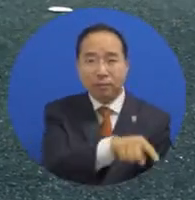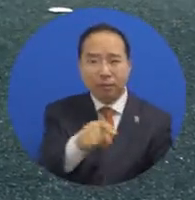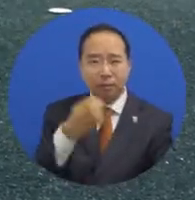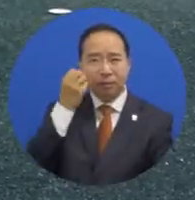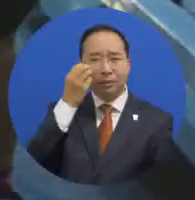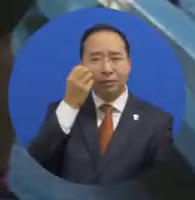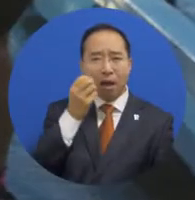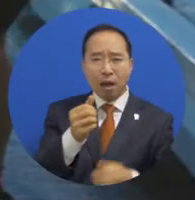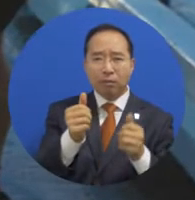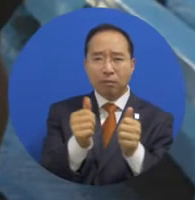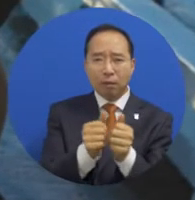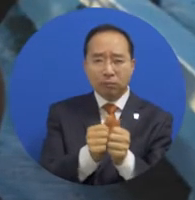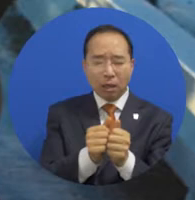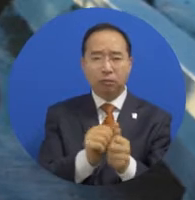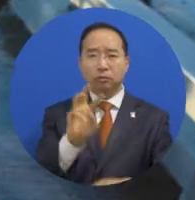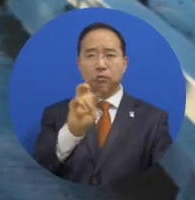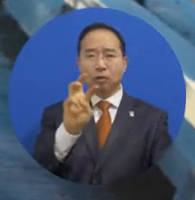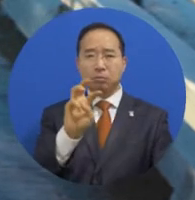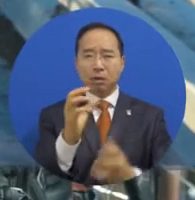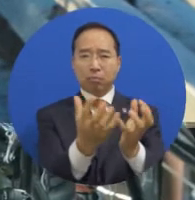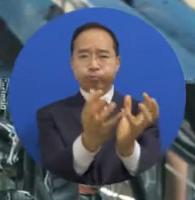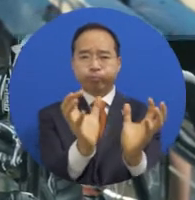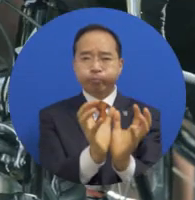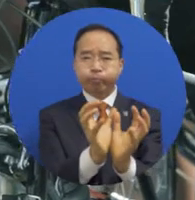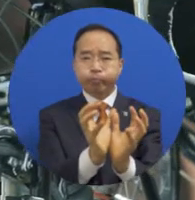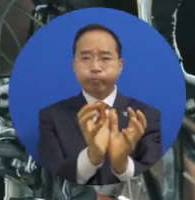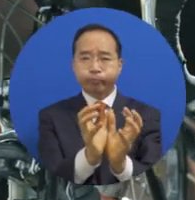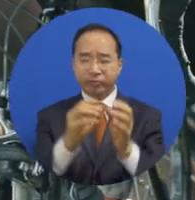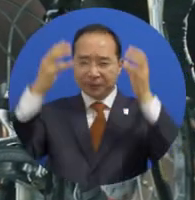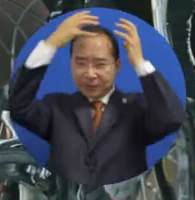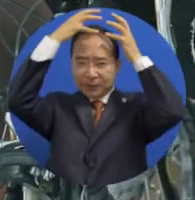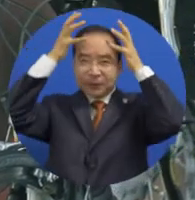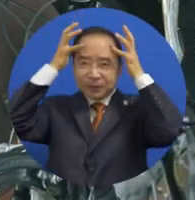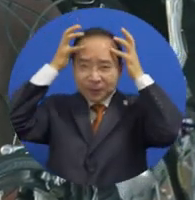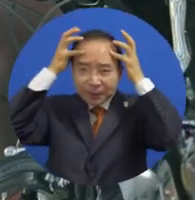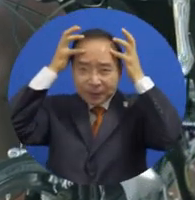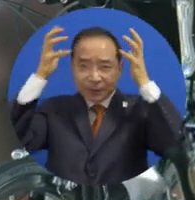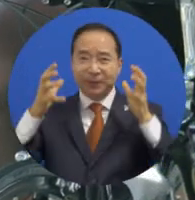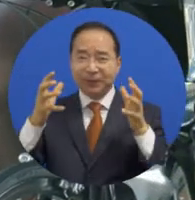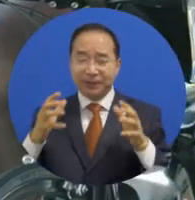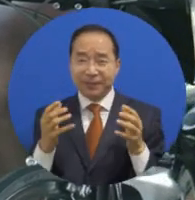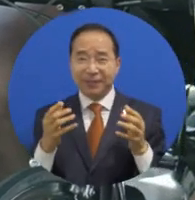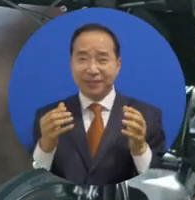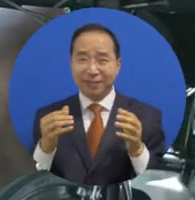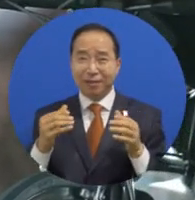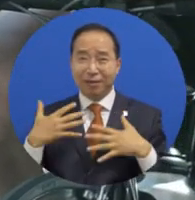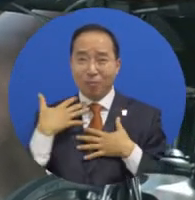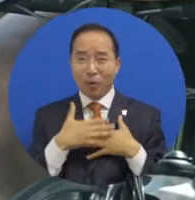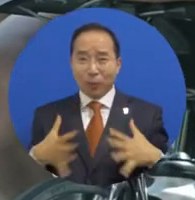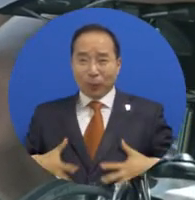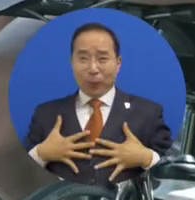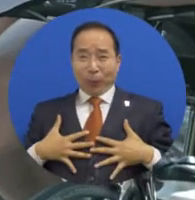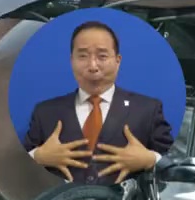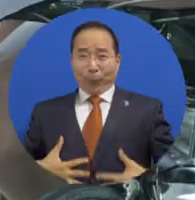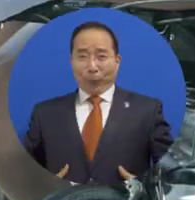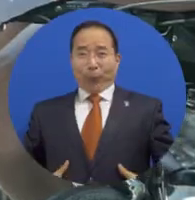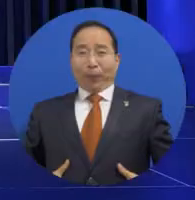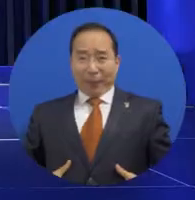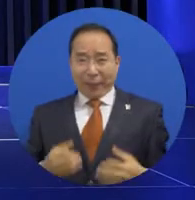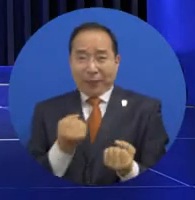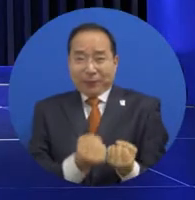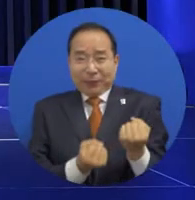아시죠? 헬멧 쓰고 딱 달라붙는 바지 입고 그 가는 사이클 타고 이런 남자들이 30명쯤 모여